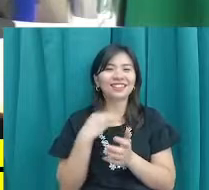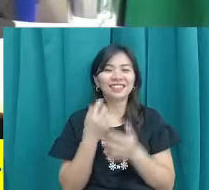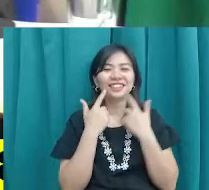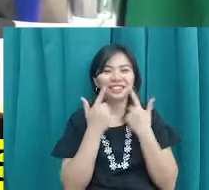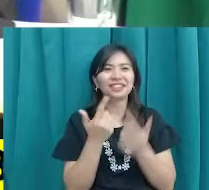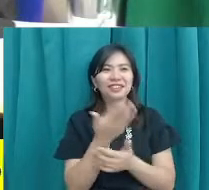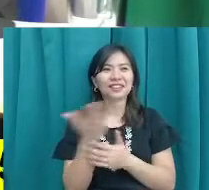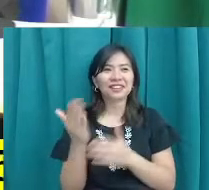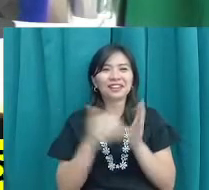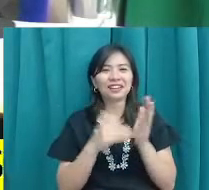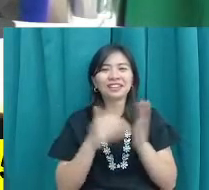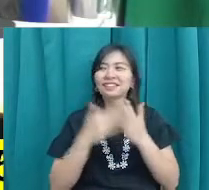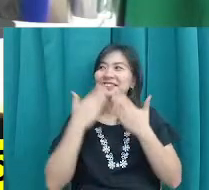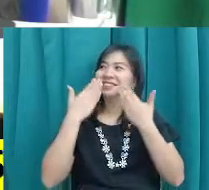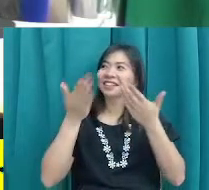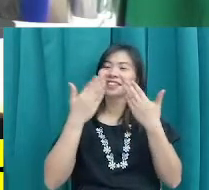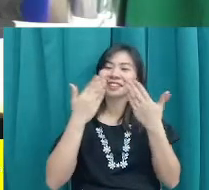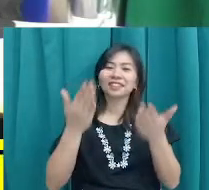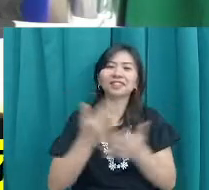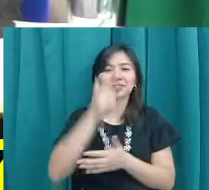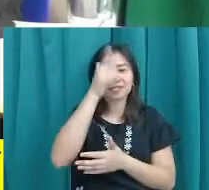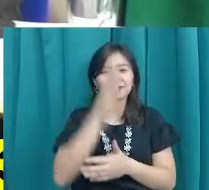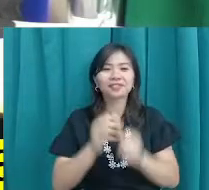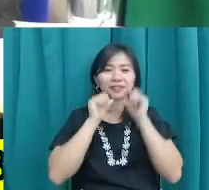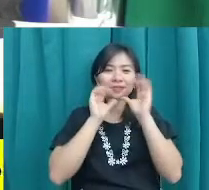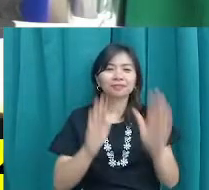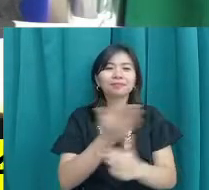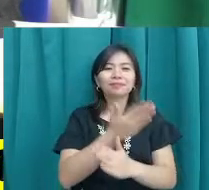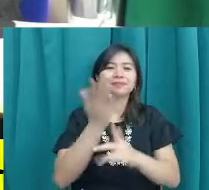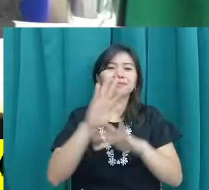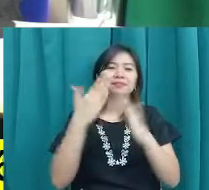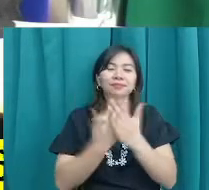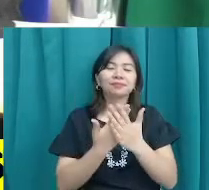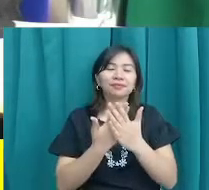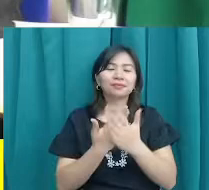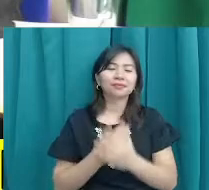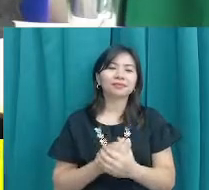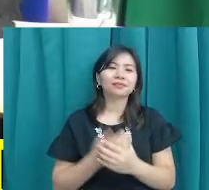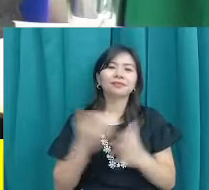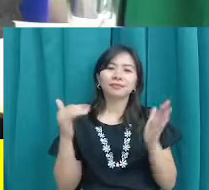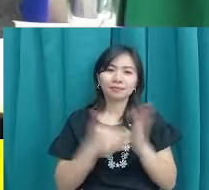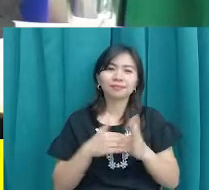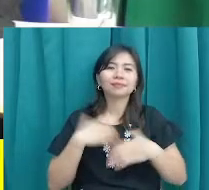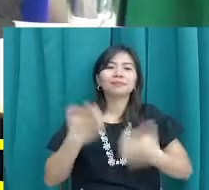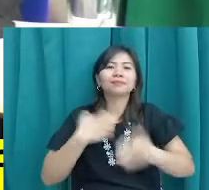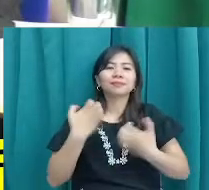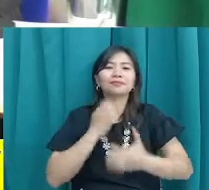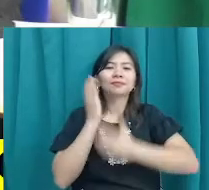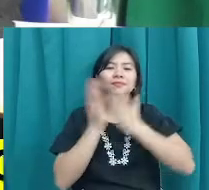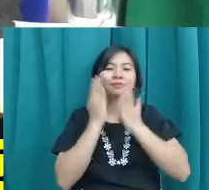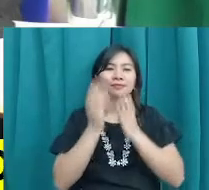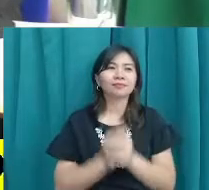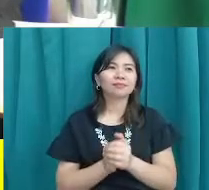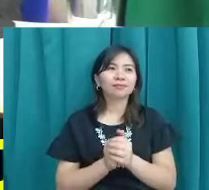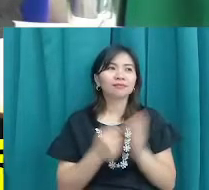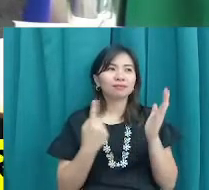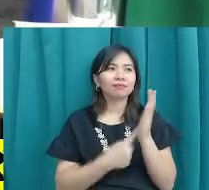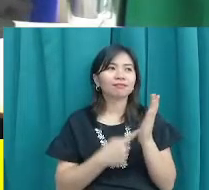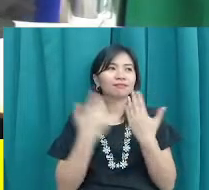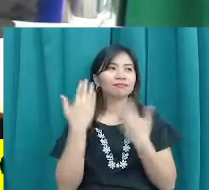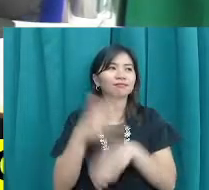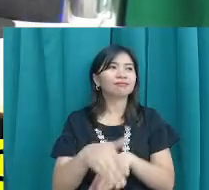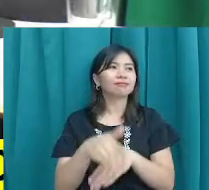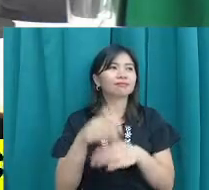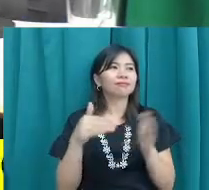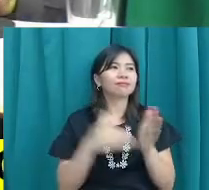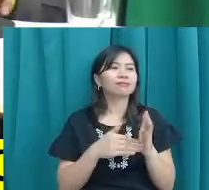So maraming salamat po. God bless you all. Brother John Mark here. At enjoy the service this evening. Yeah.